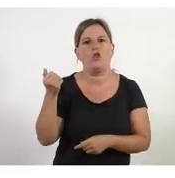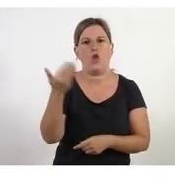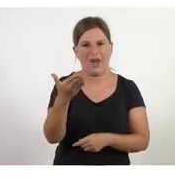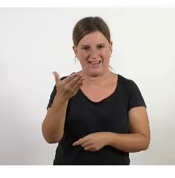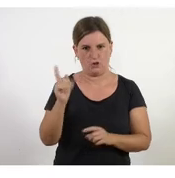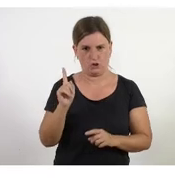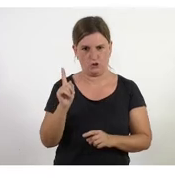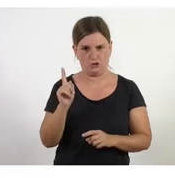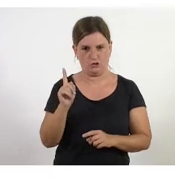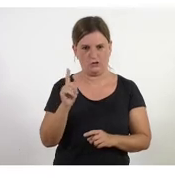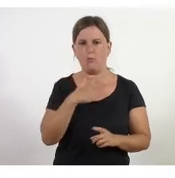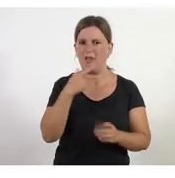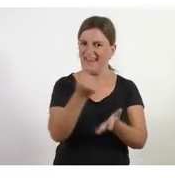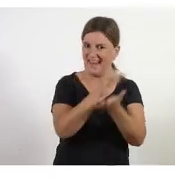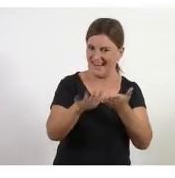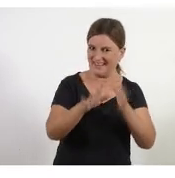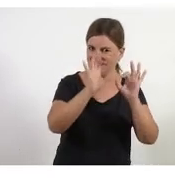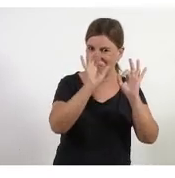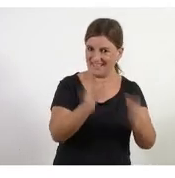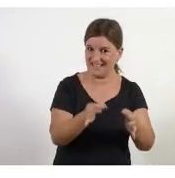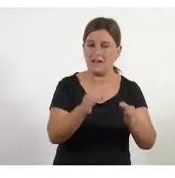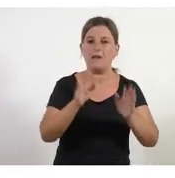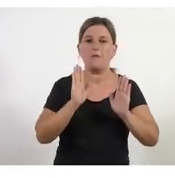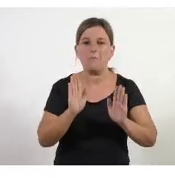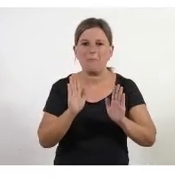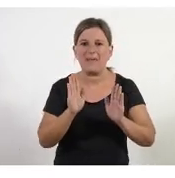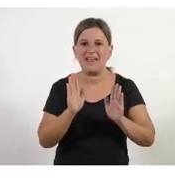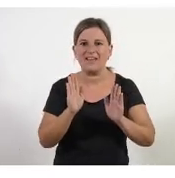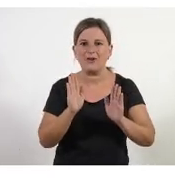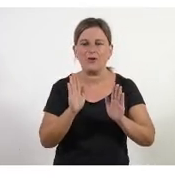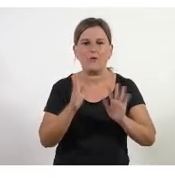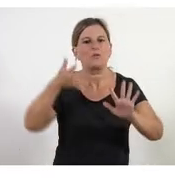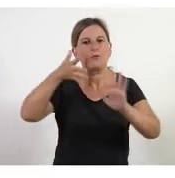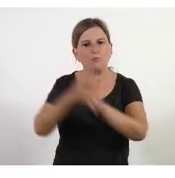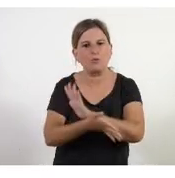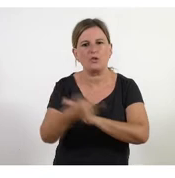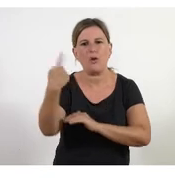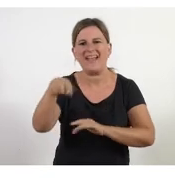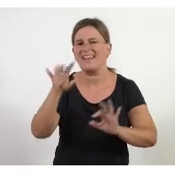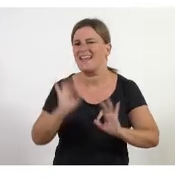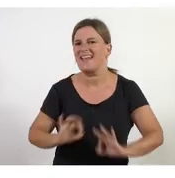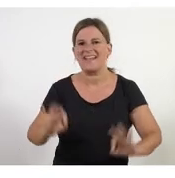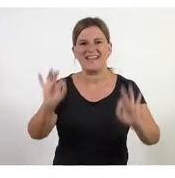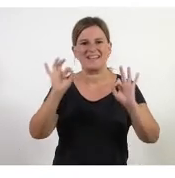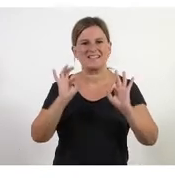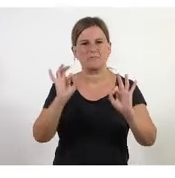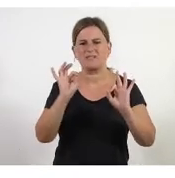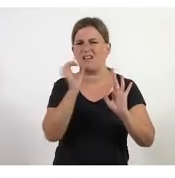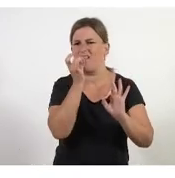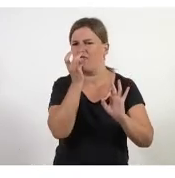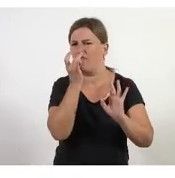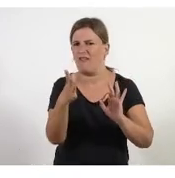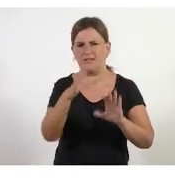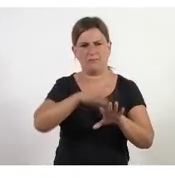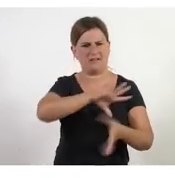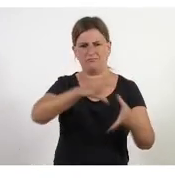però estan avui presents en el taller perquè tenen una especial facilitat per